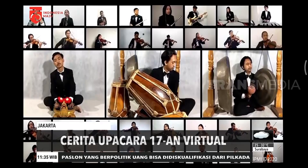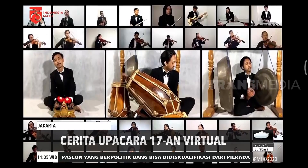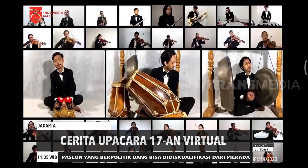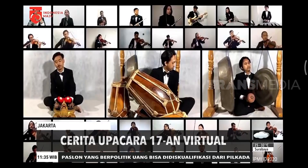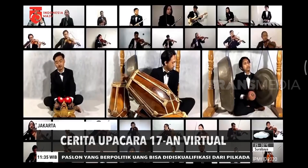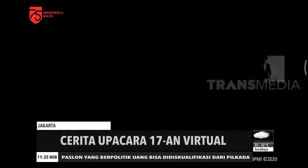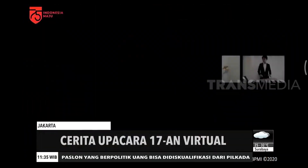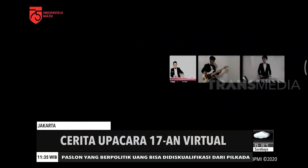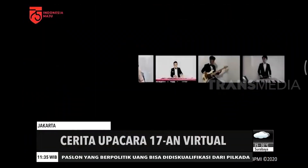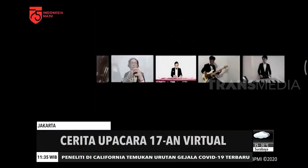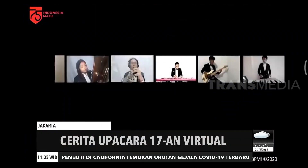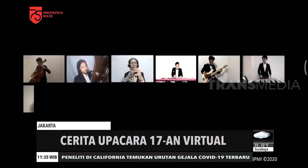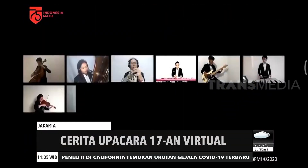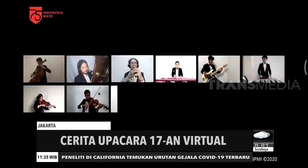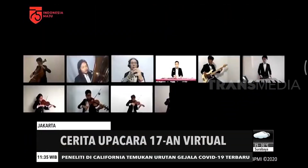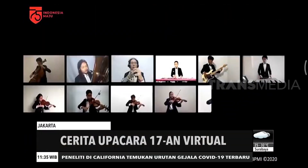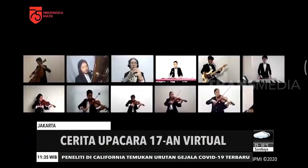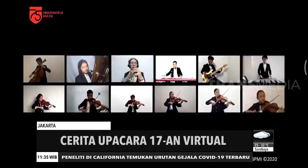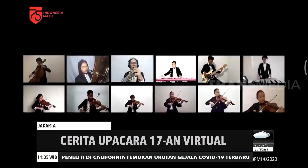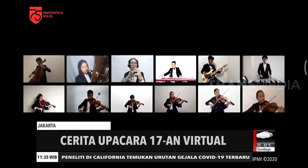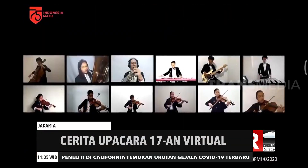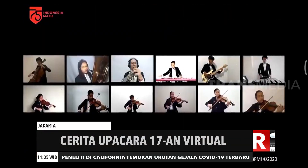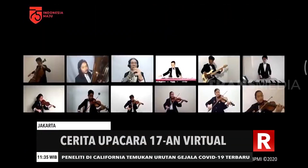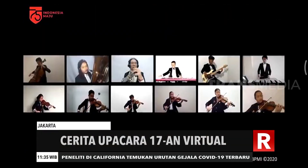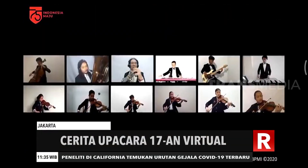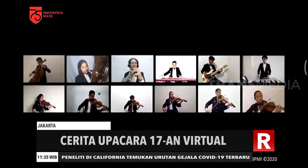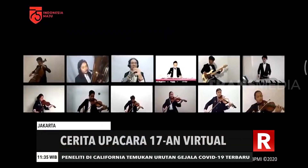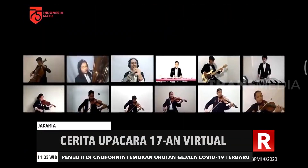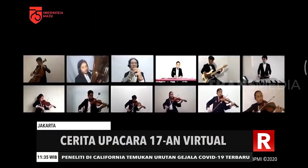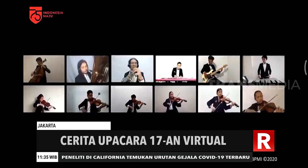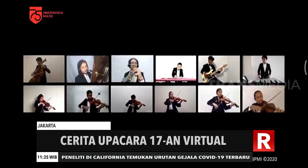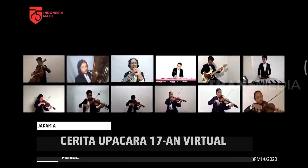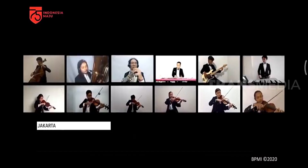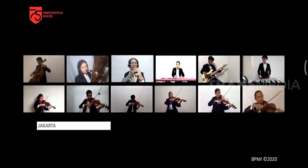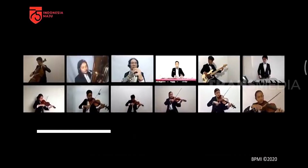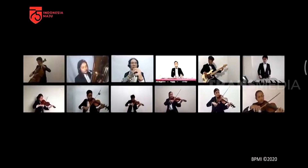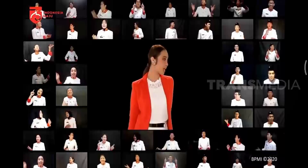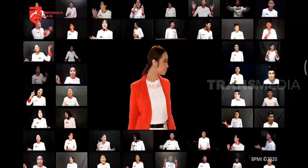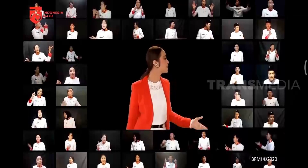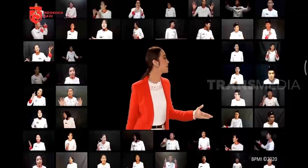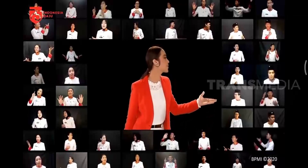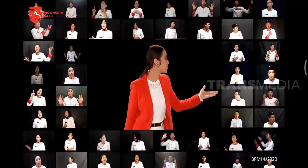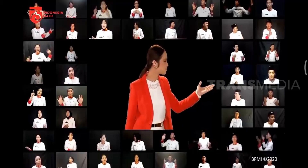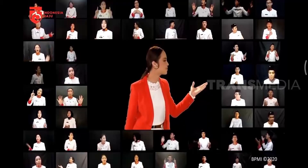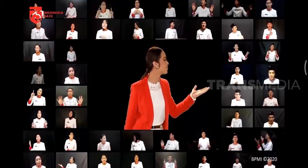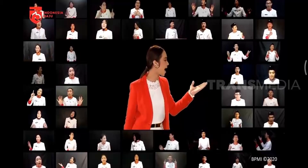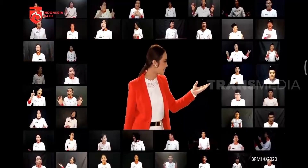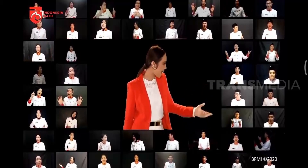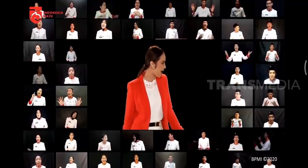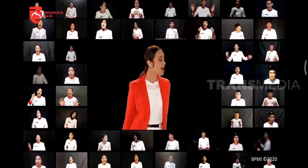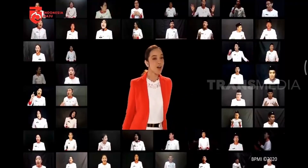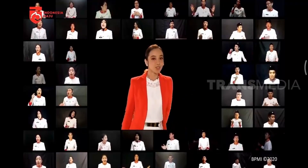terdengar sangat menjiwai lagu. Merah Putih adalah lagu yang membangkitkan semangat nasionalisme ciptaan almarhum